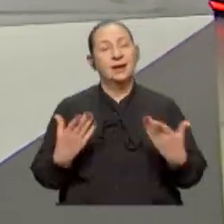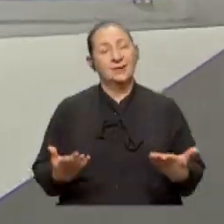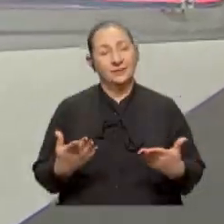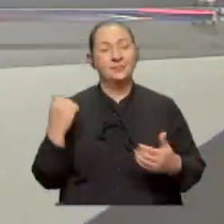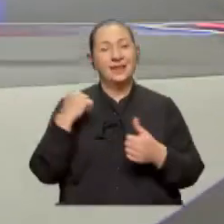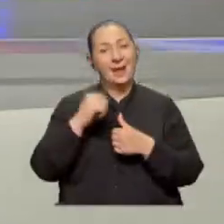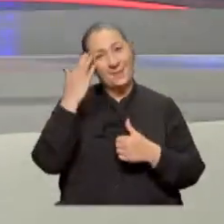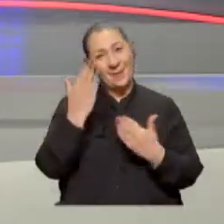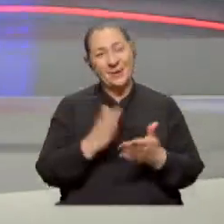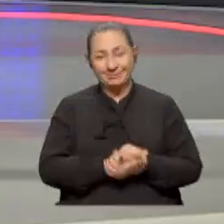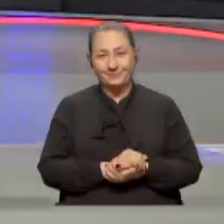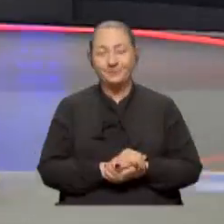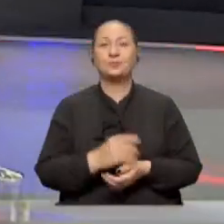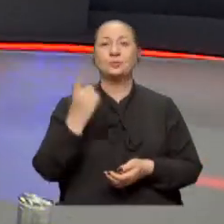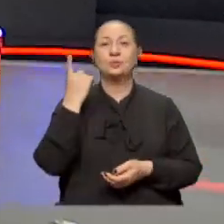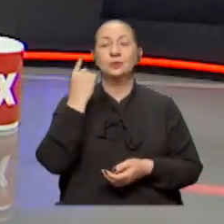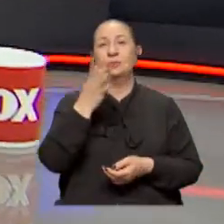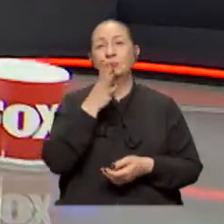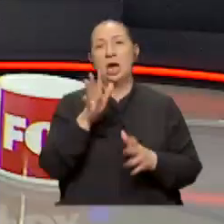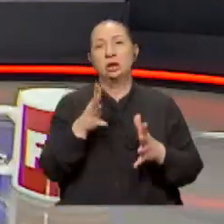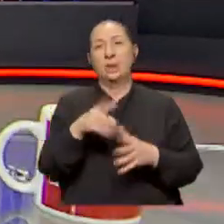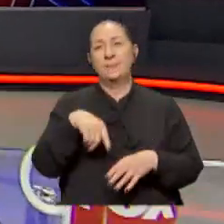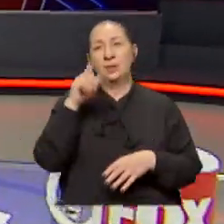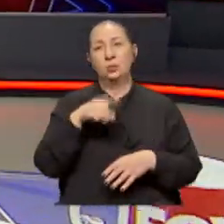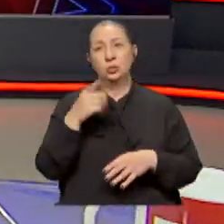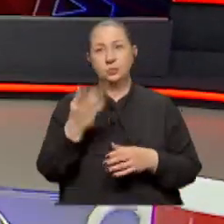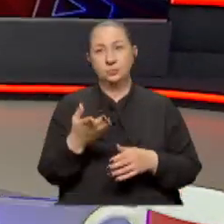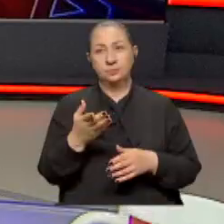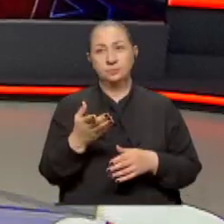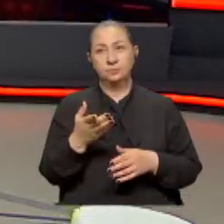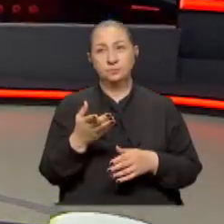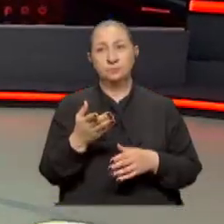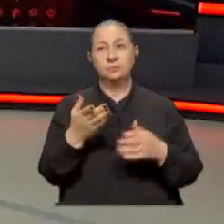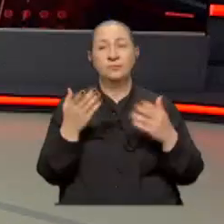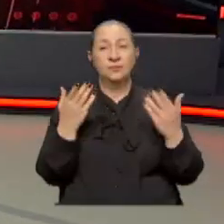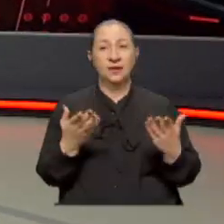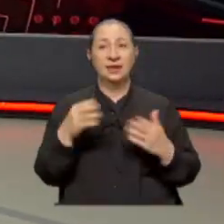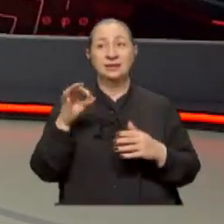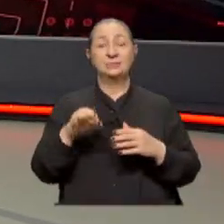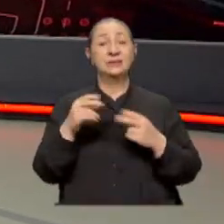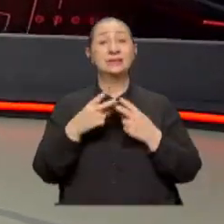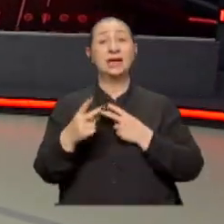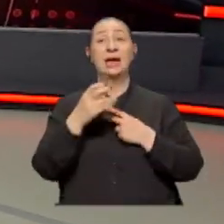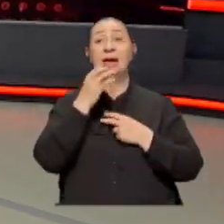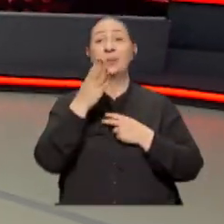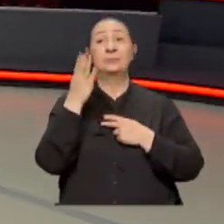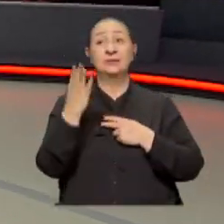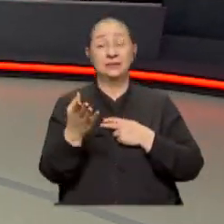Efendim tekrar merhaba. Dün biliyorsunuz acayip bir gündü. Ve şimdi sıradaki